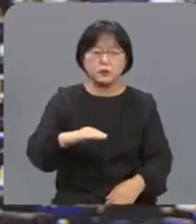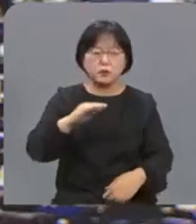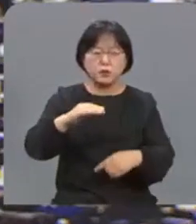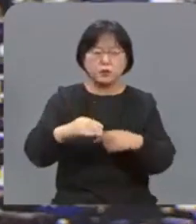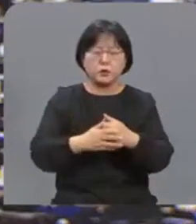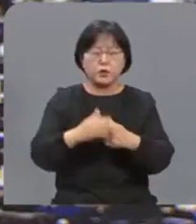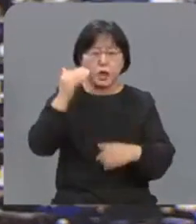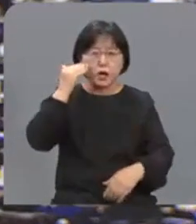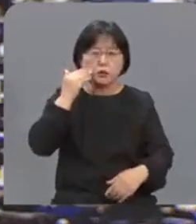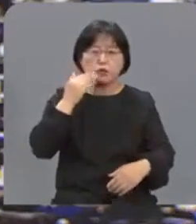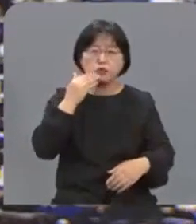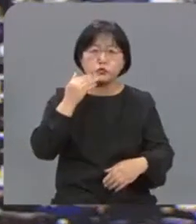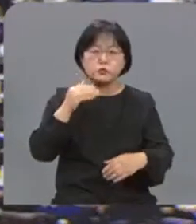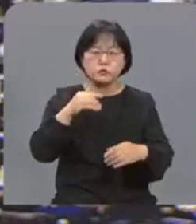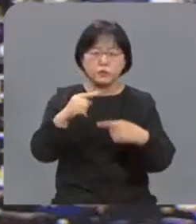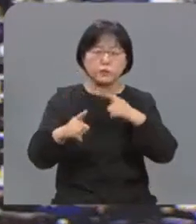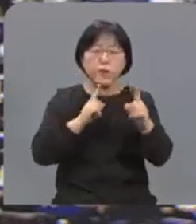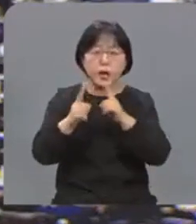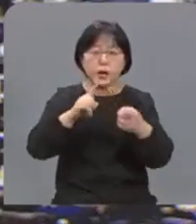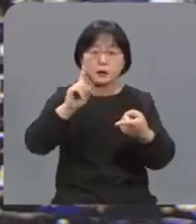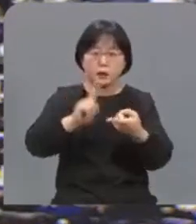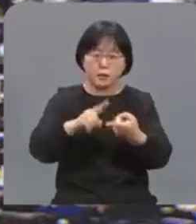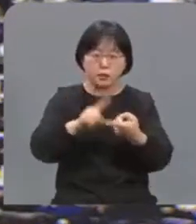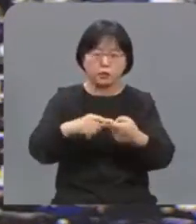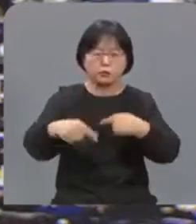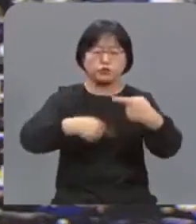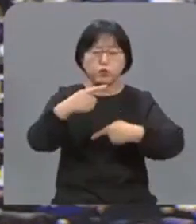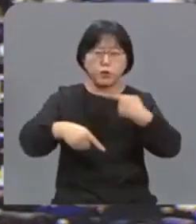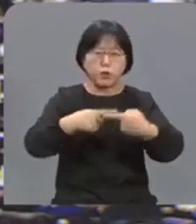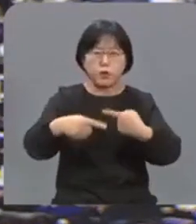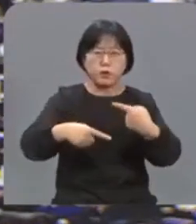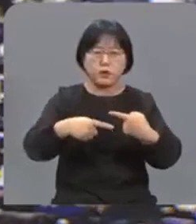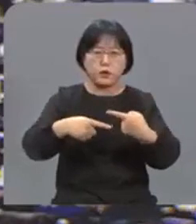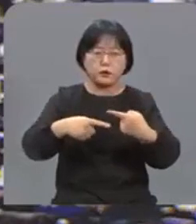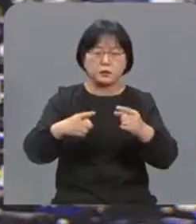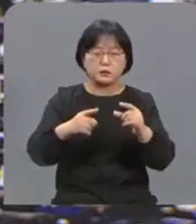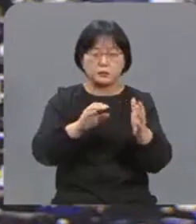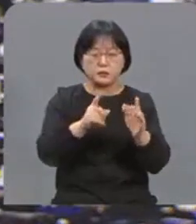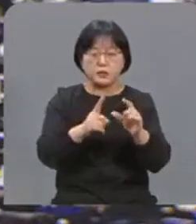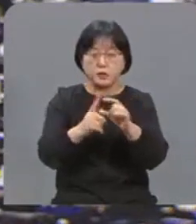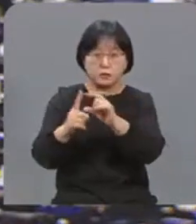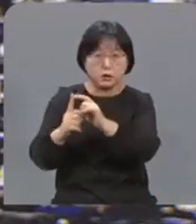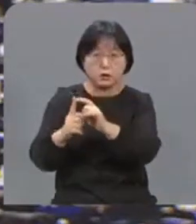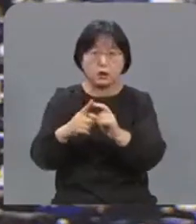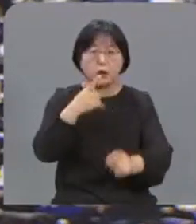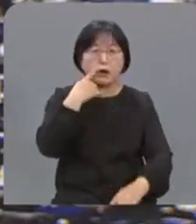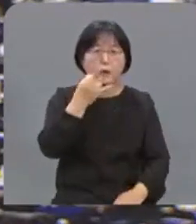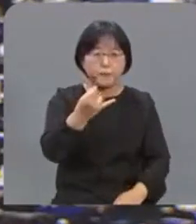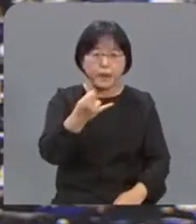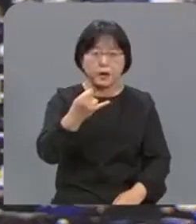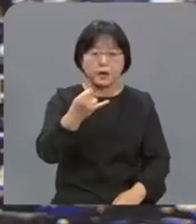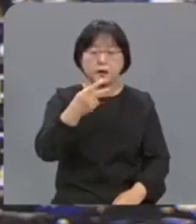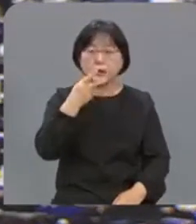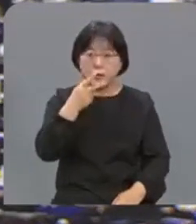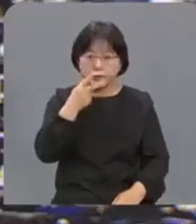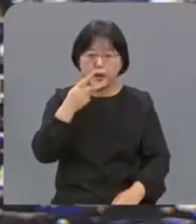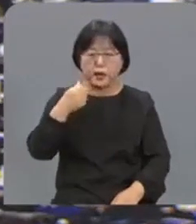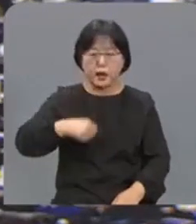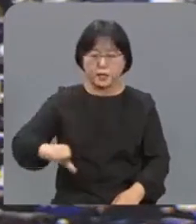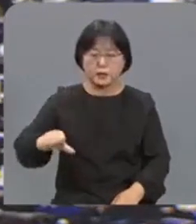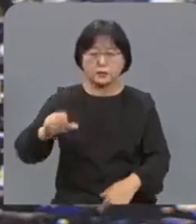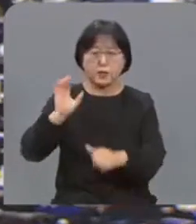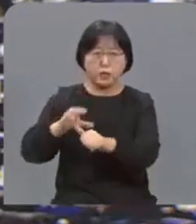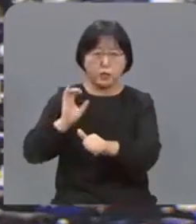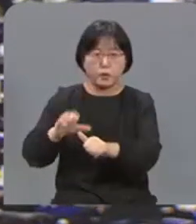한국어의 문법 그대로 순서 그대로 단어를 그대로 나열하면 엄마, 담배,